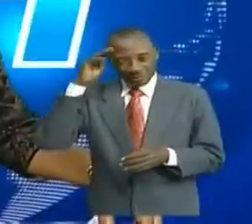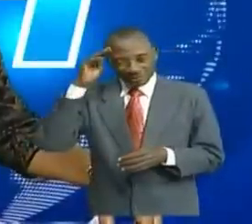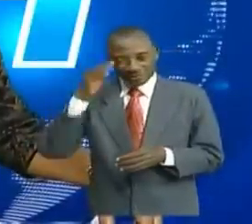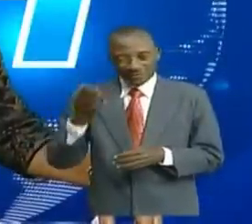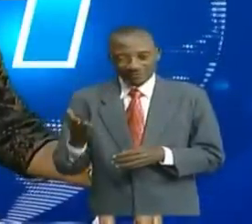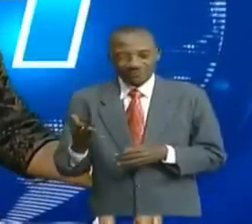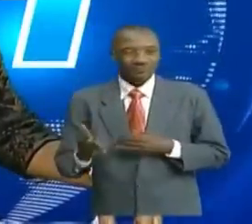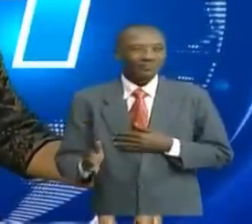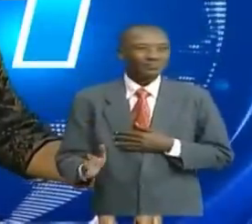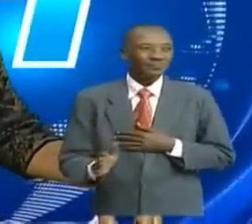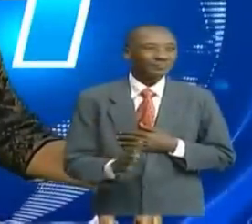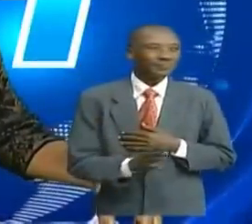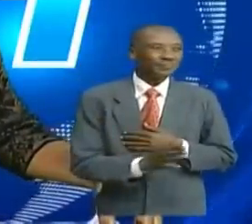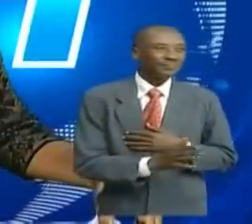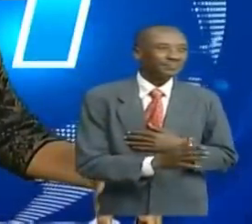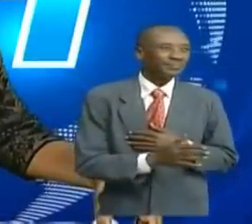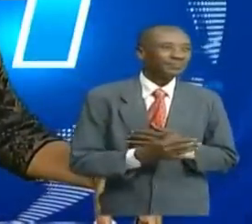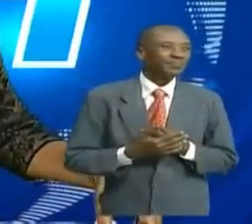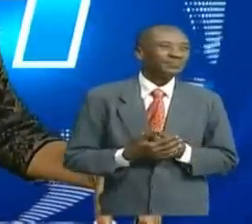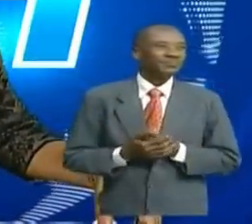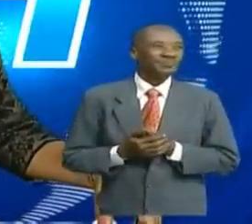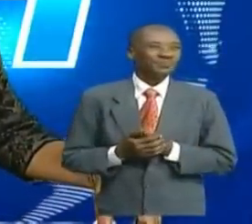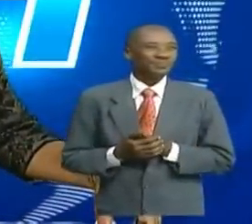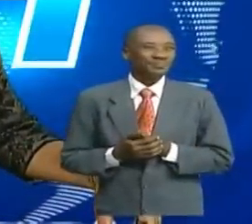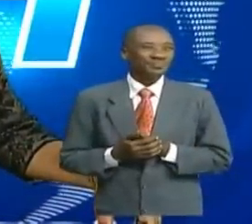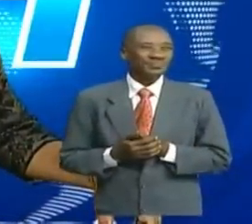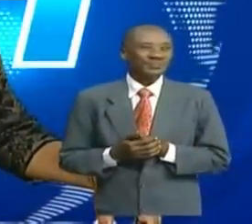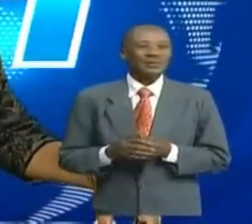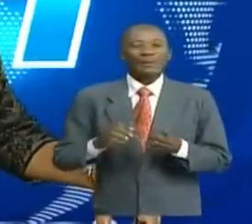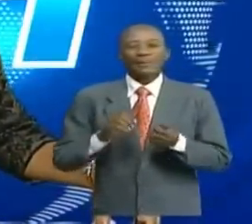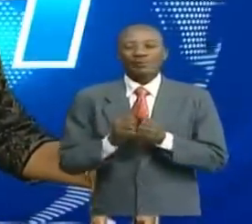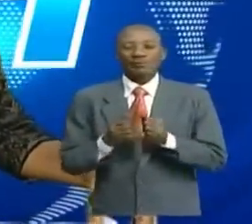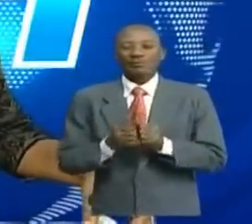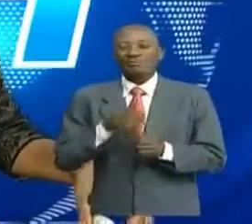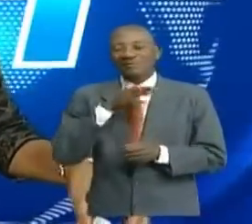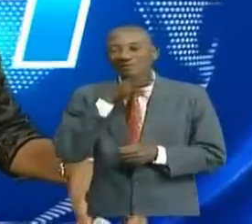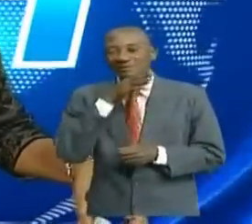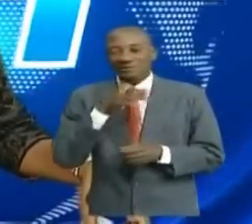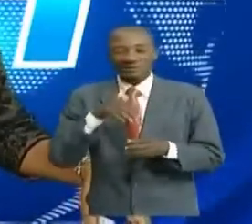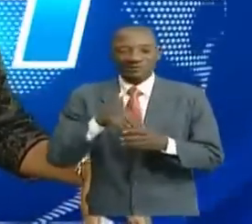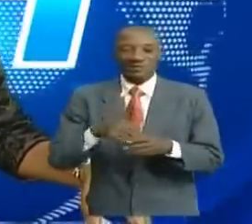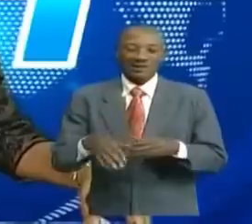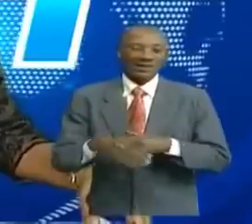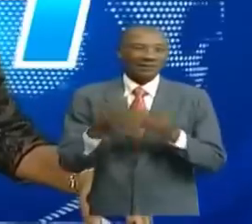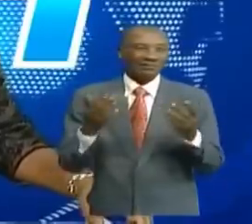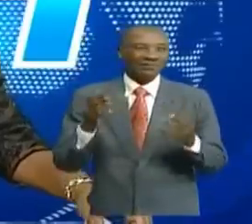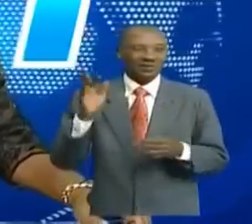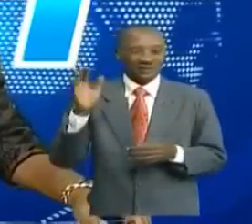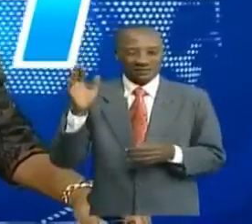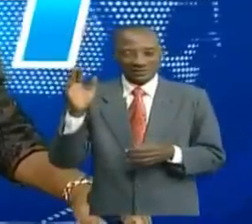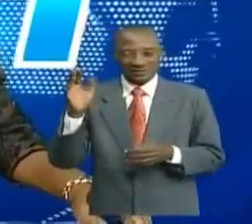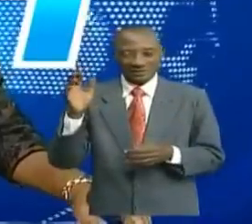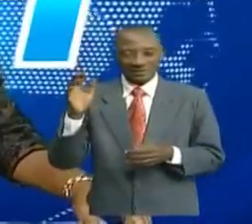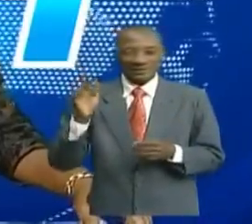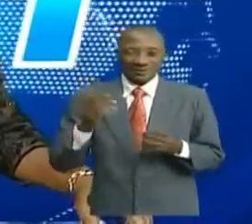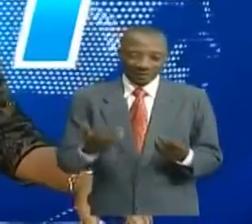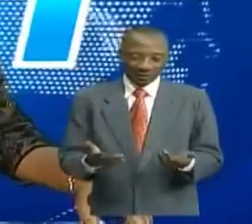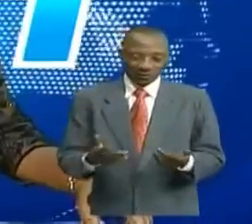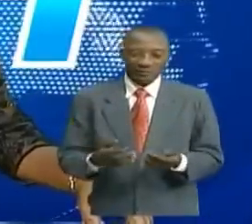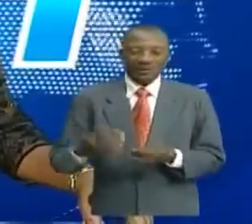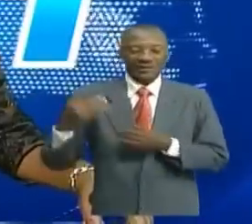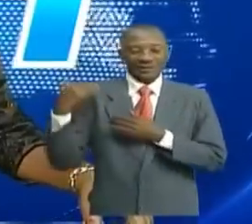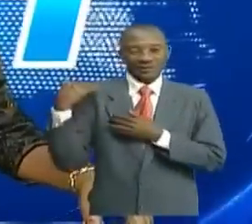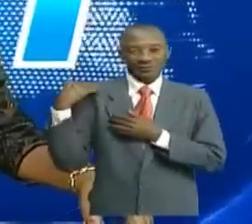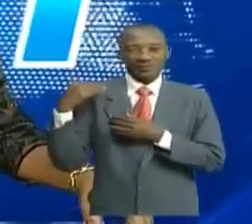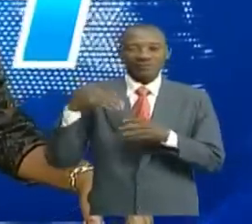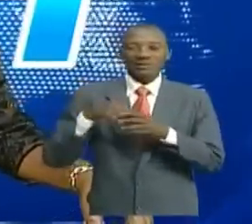Puisqu'on est dans la ville de Kinshasa, restons-y. Au cœur de cette ville se situe la commune de Kalamu, malheureusement confrontée